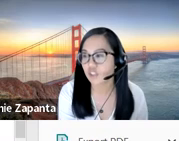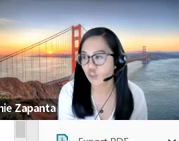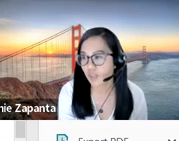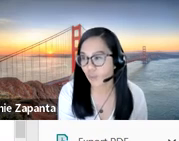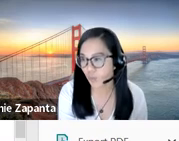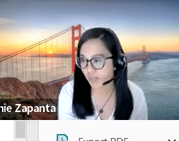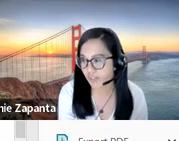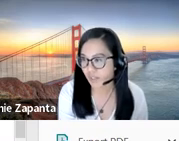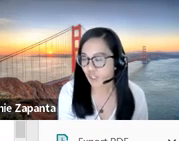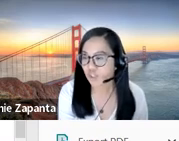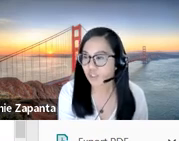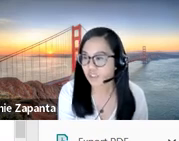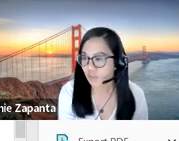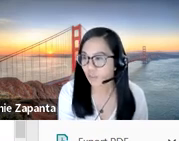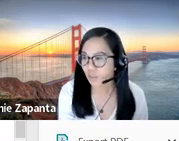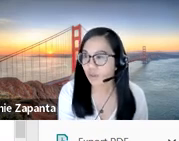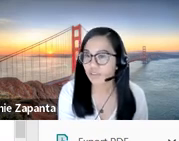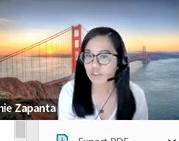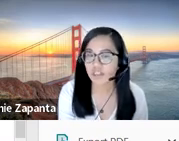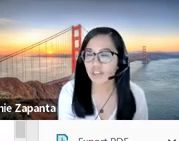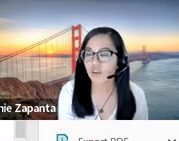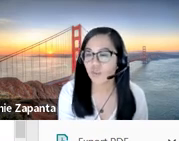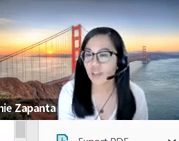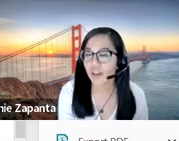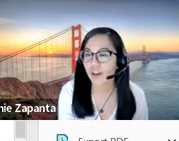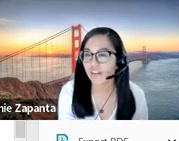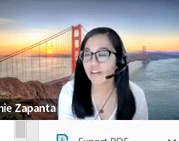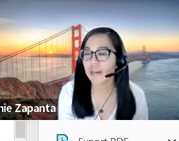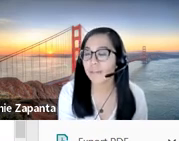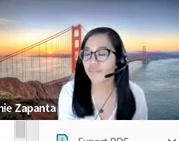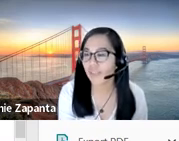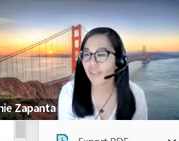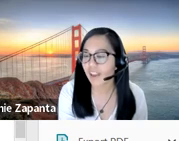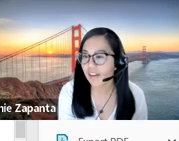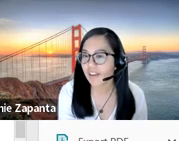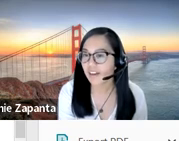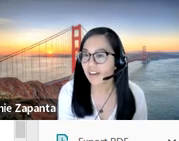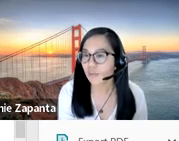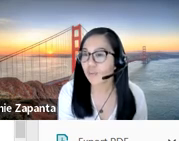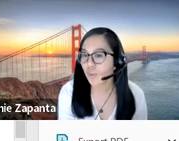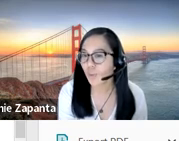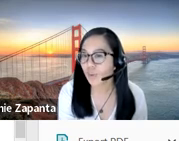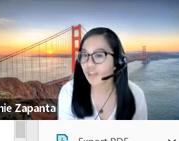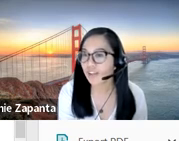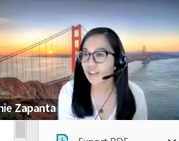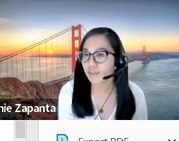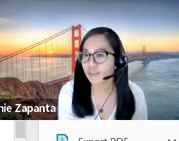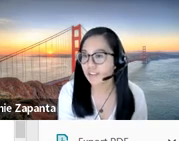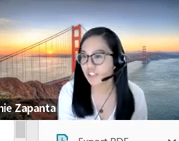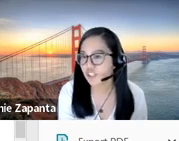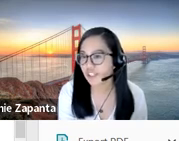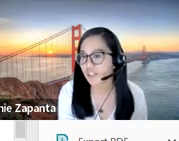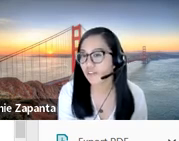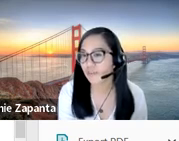18 to 21 so this is what we'll cover today and we have had we've recorded the